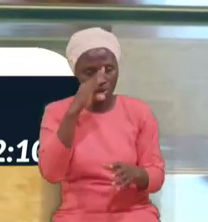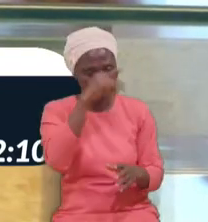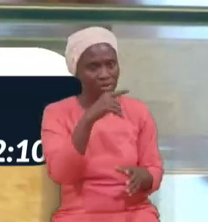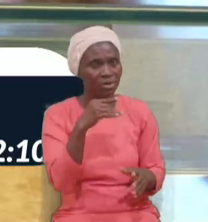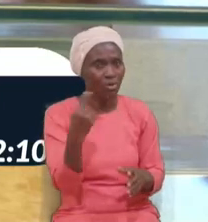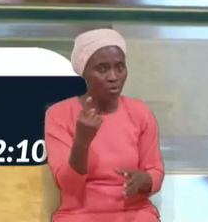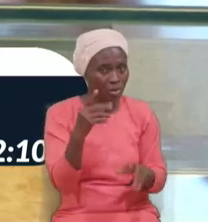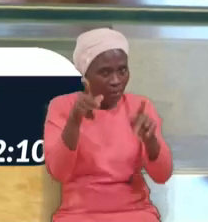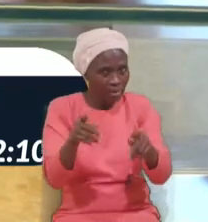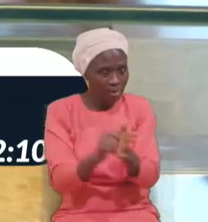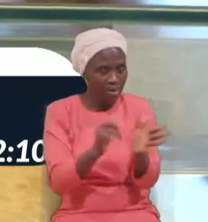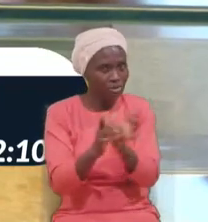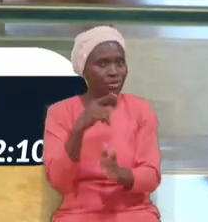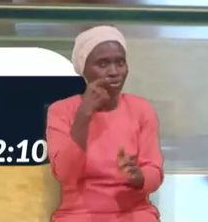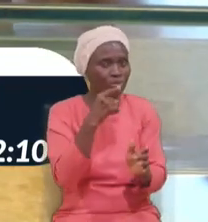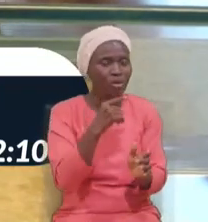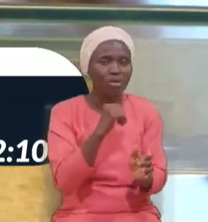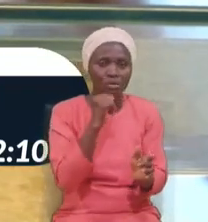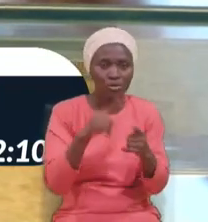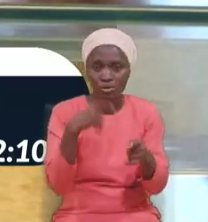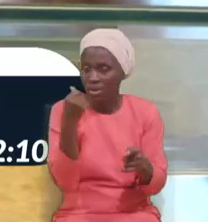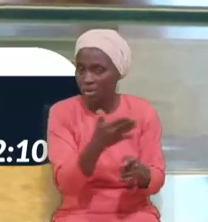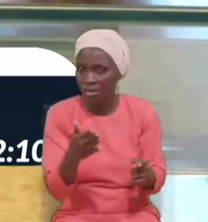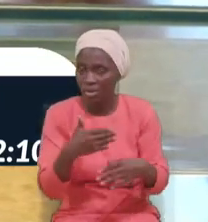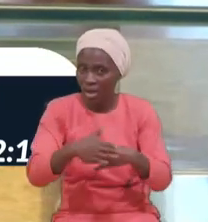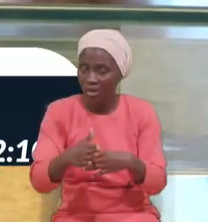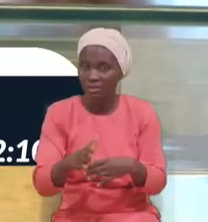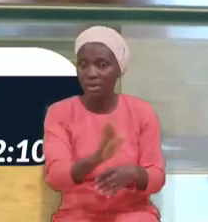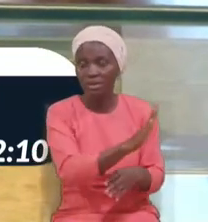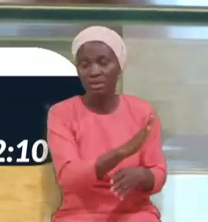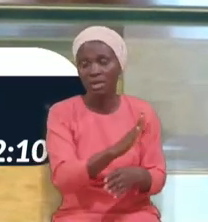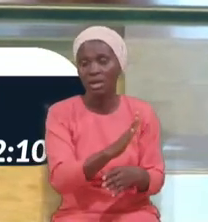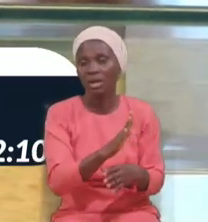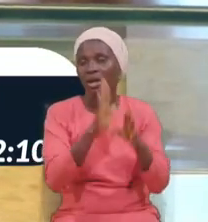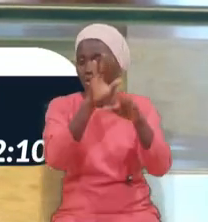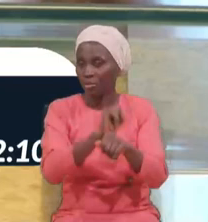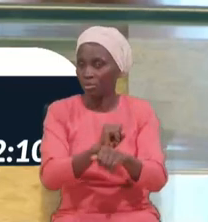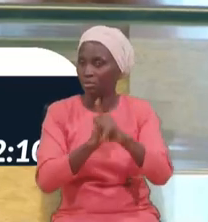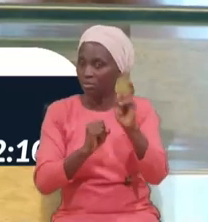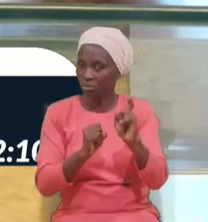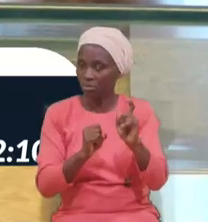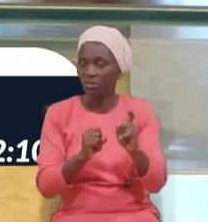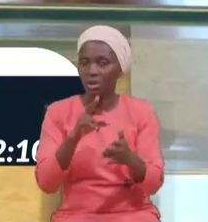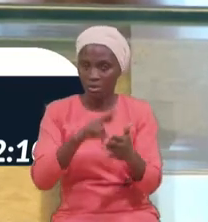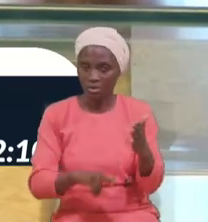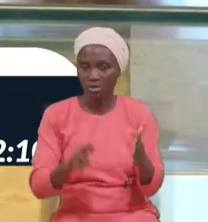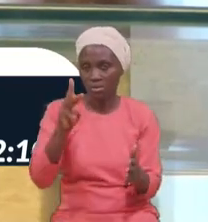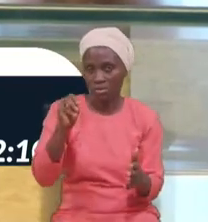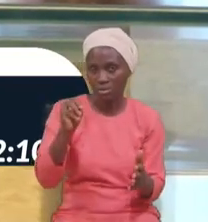la seule personne à qui Jésus a dit de ne rien dire après avoir vu un miracle merveilleux?